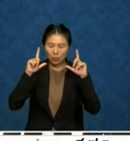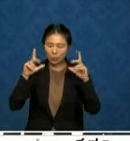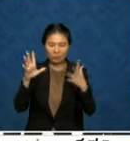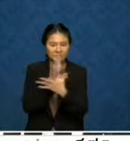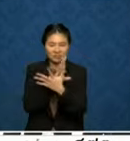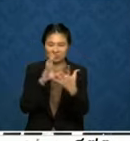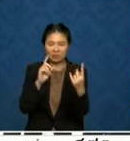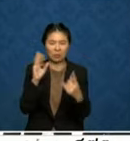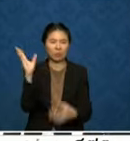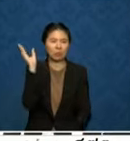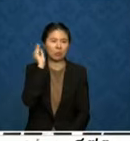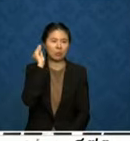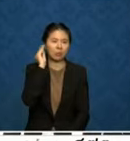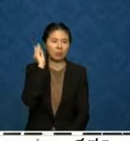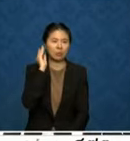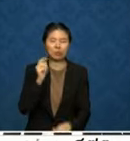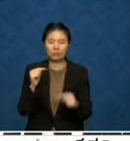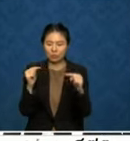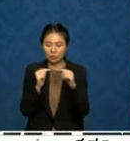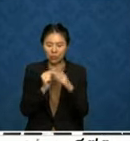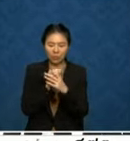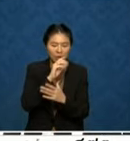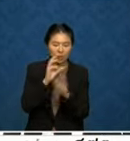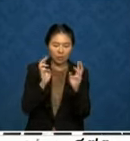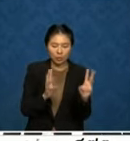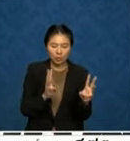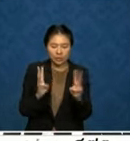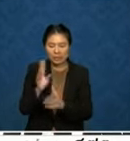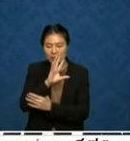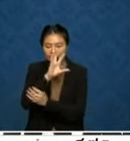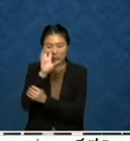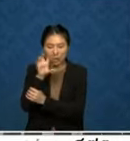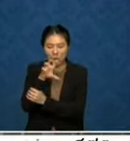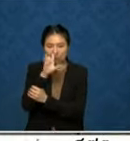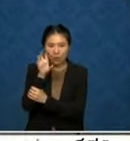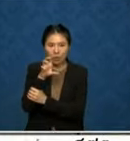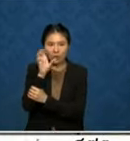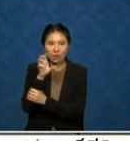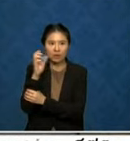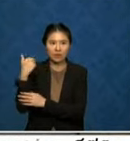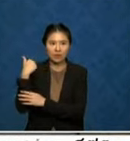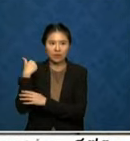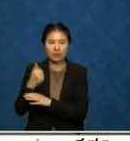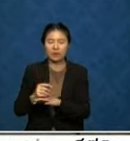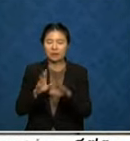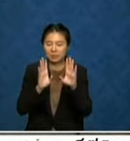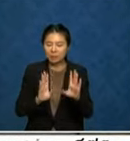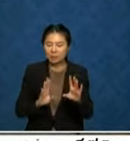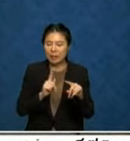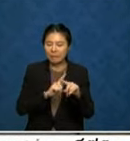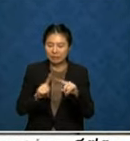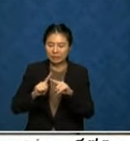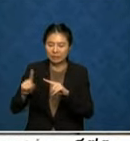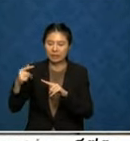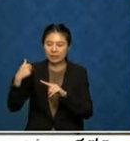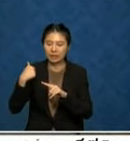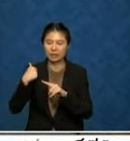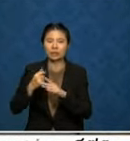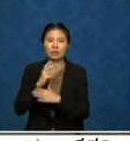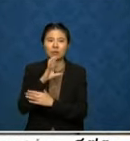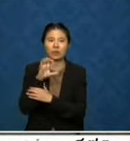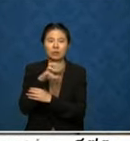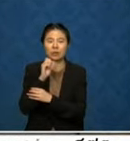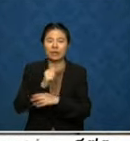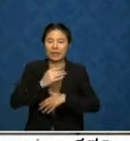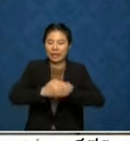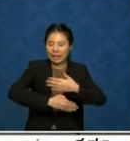ล้วถึงเล่ห์กลการหลอกลวงในแบบนี้แต่มันยังมีรูปแบบอื่นอีกนะไม่ว่าจะเป็นการข